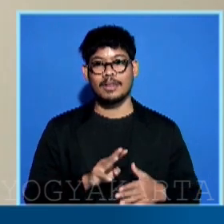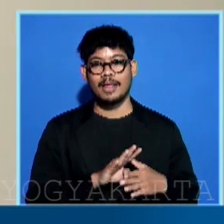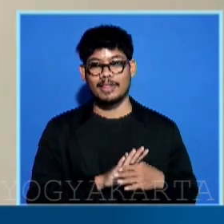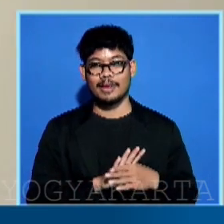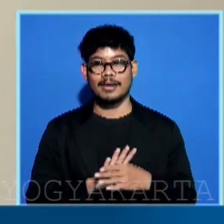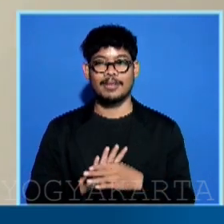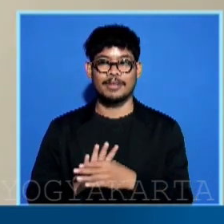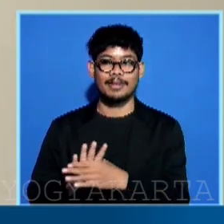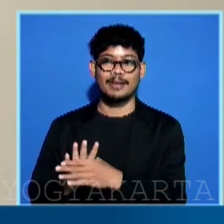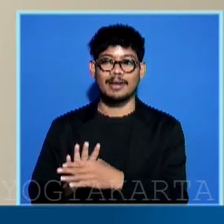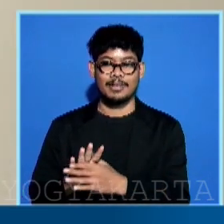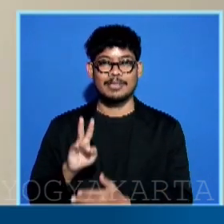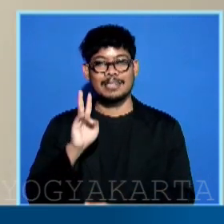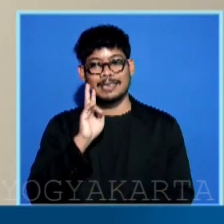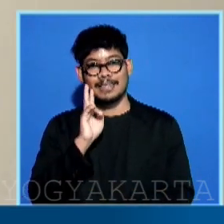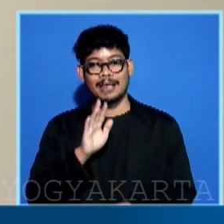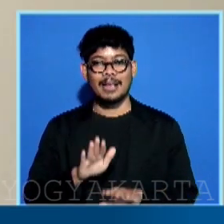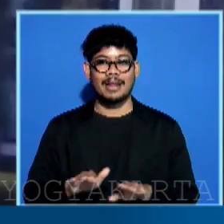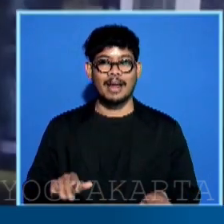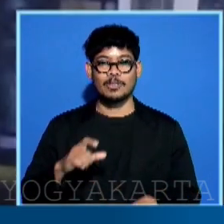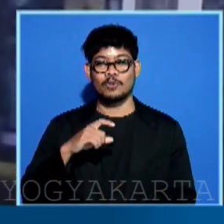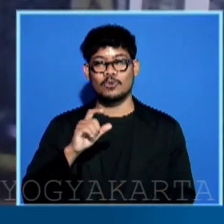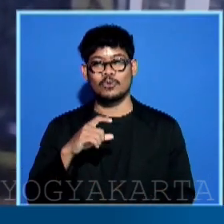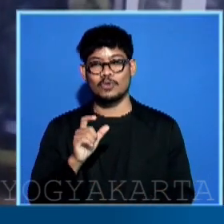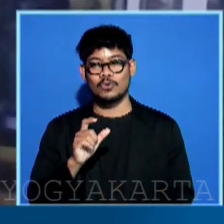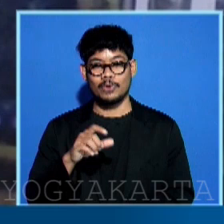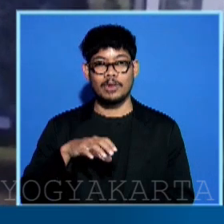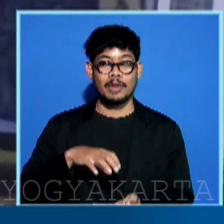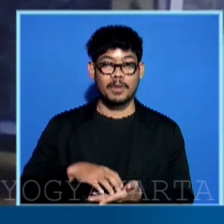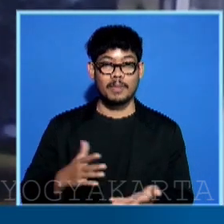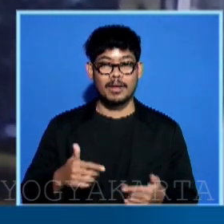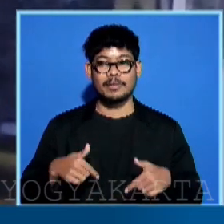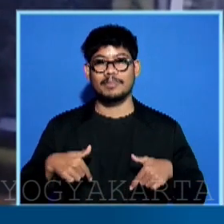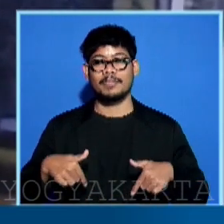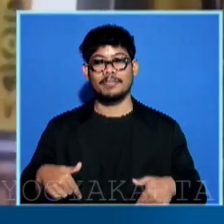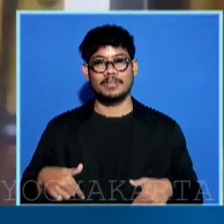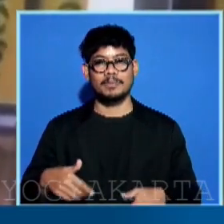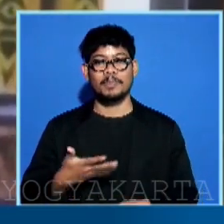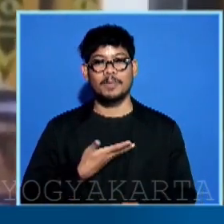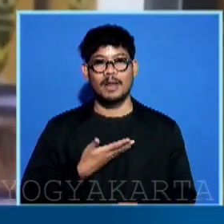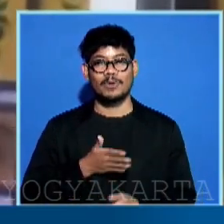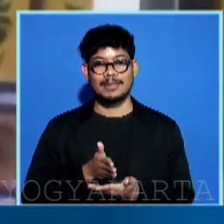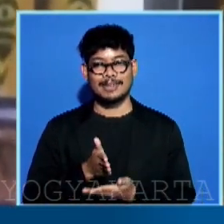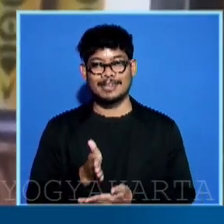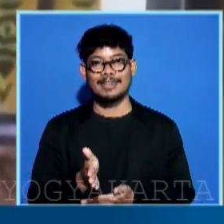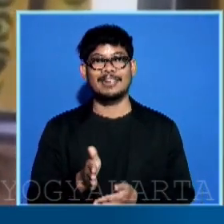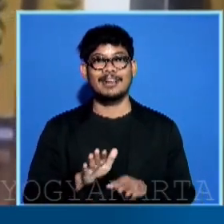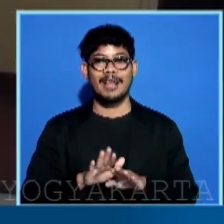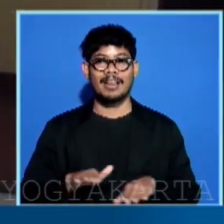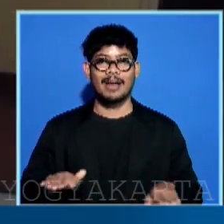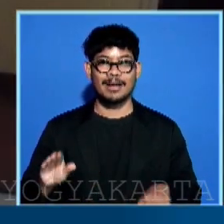bersama istri, anak bungsu dan cucunya ke Terminal Secang yang hendak ke rumah anaknya di Jakarta untuk mengisi